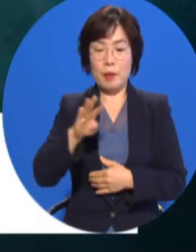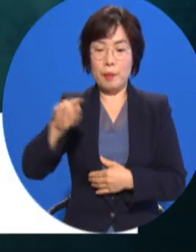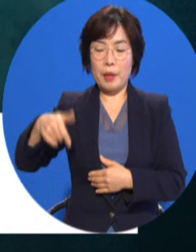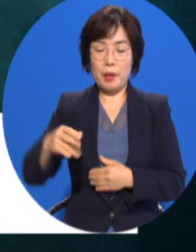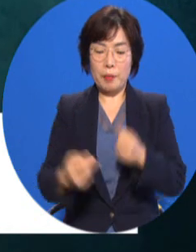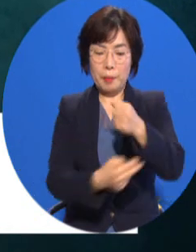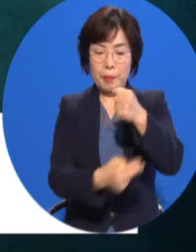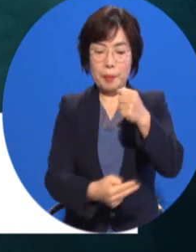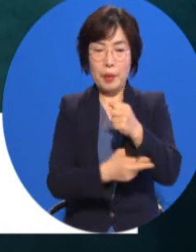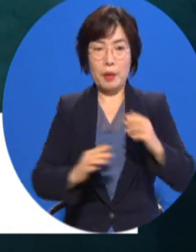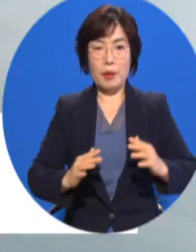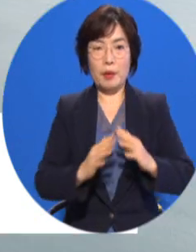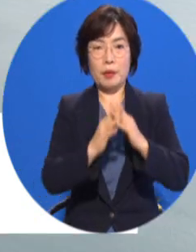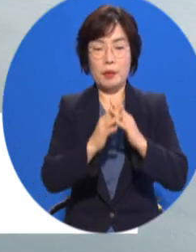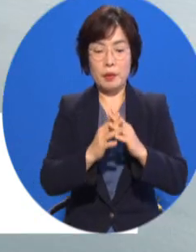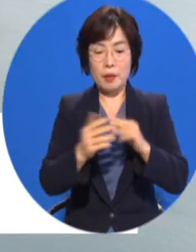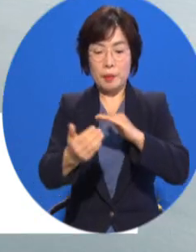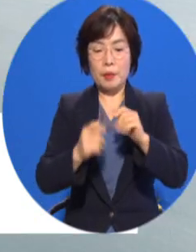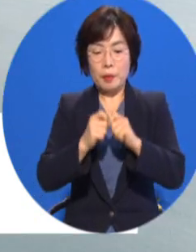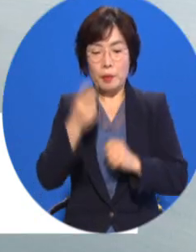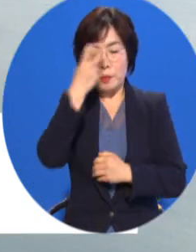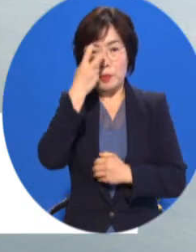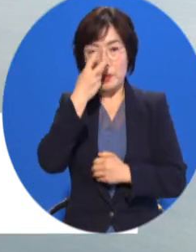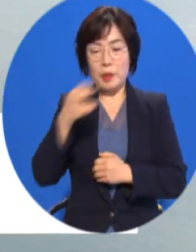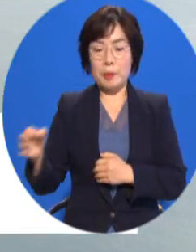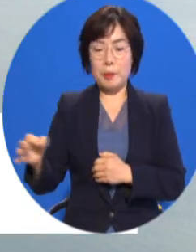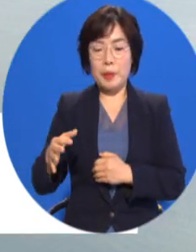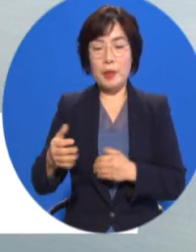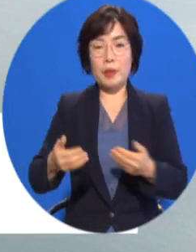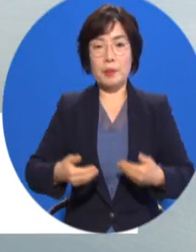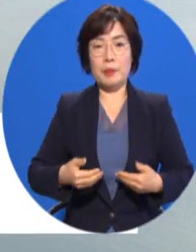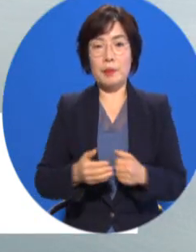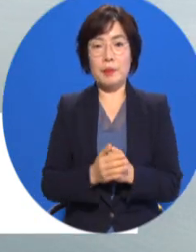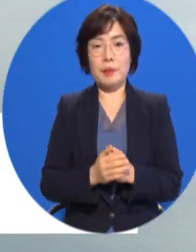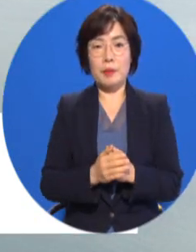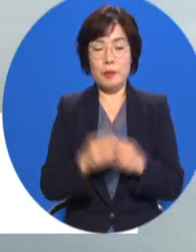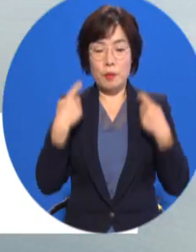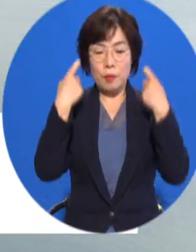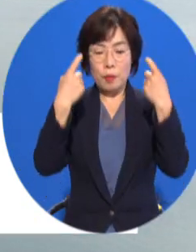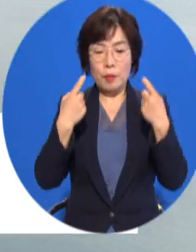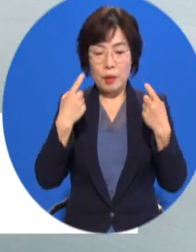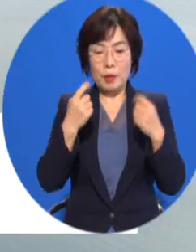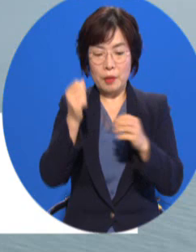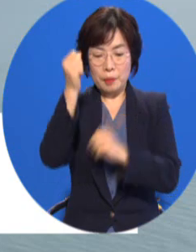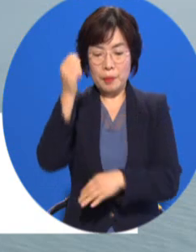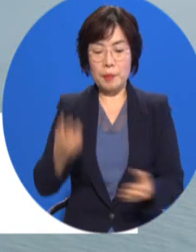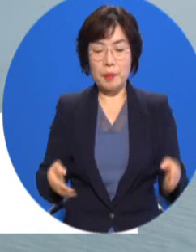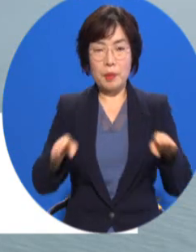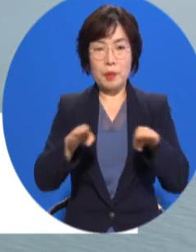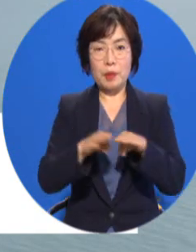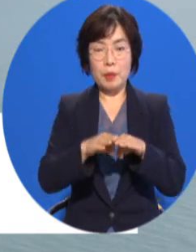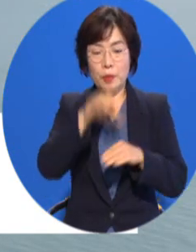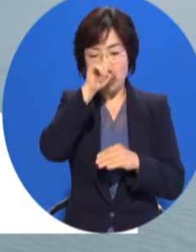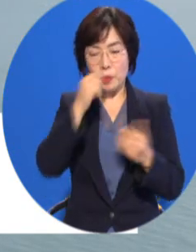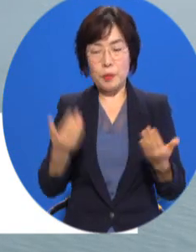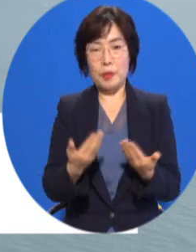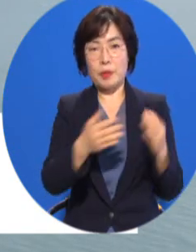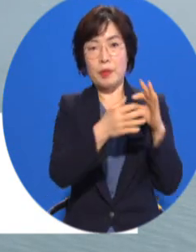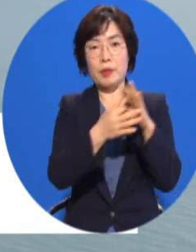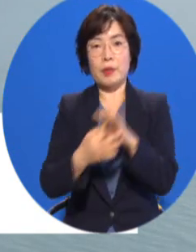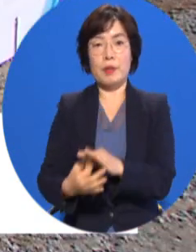16 연도교 건설 사업이 예비 타당성 조사를 면제받는 등 관광 및 SOC 분야에서도 호재가